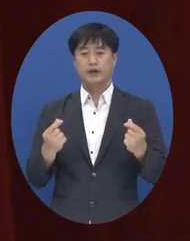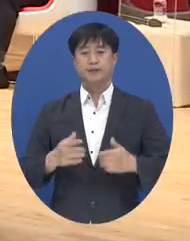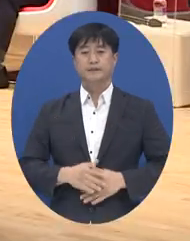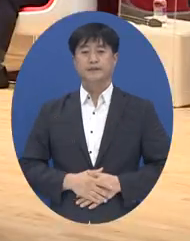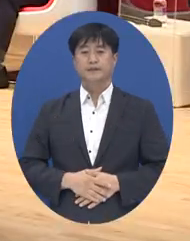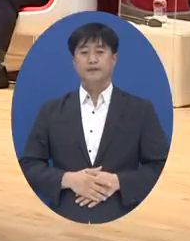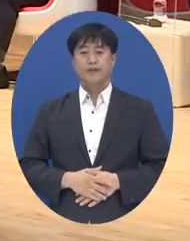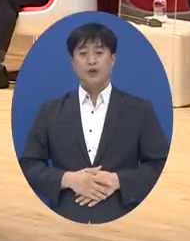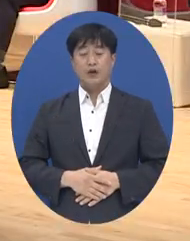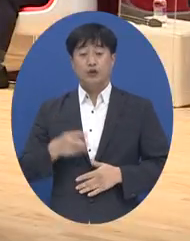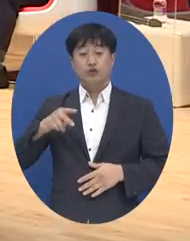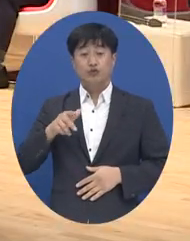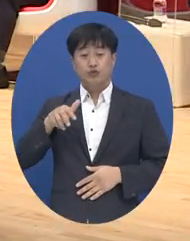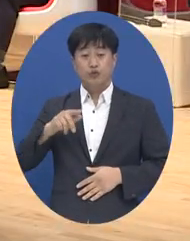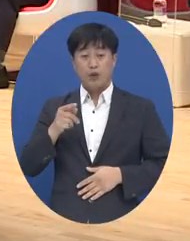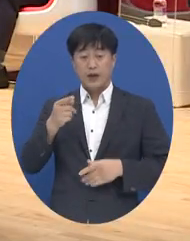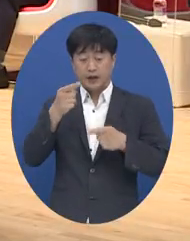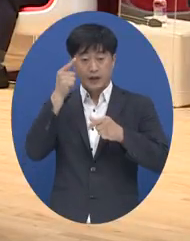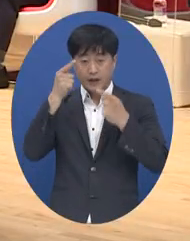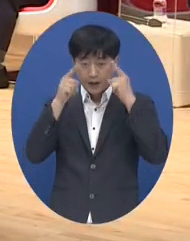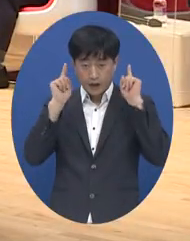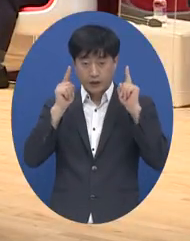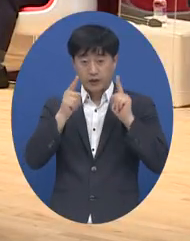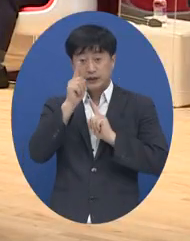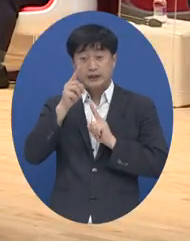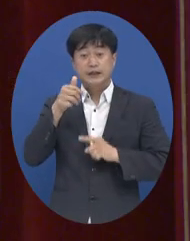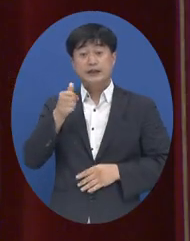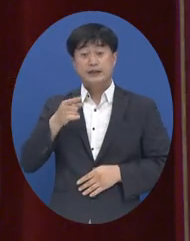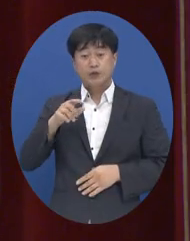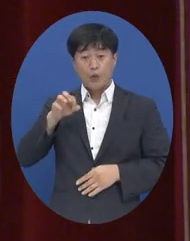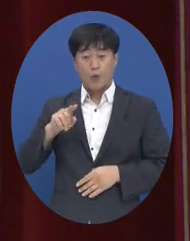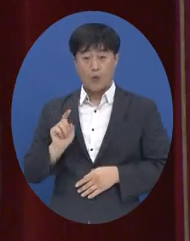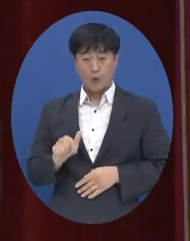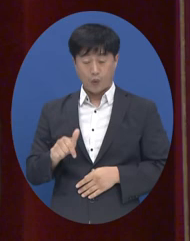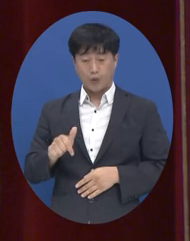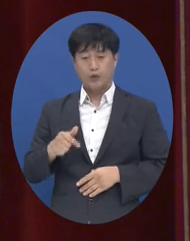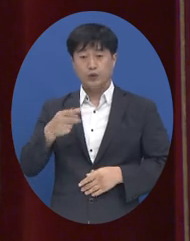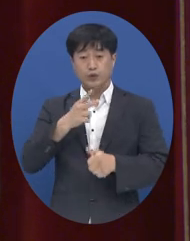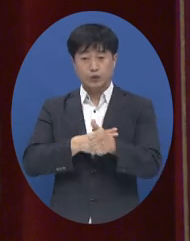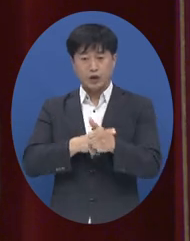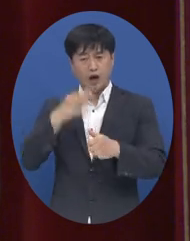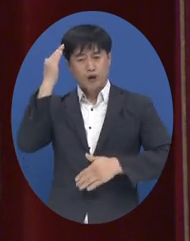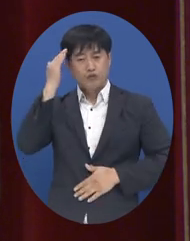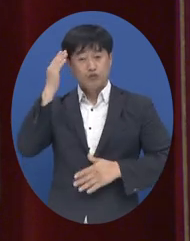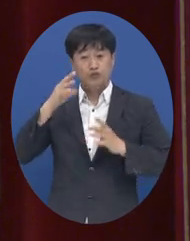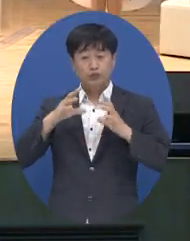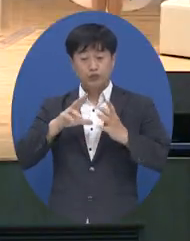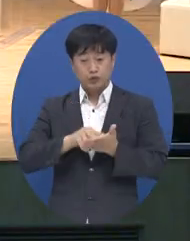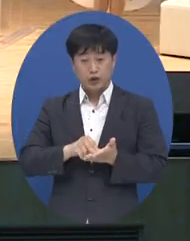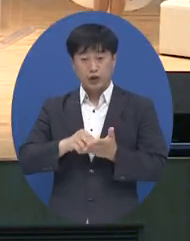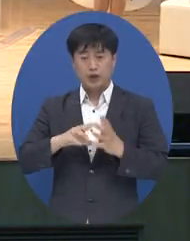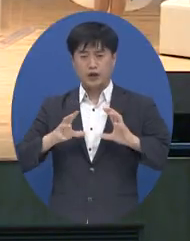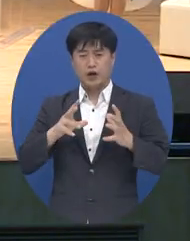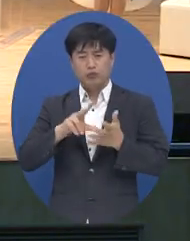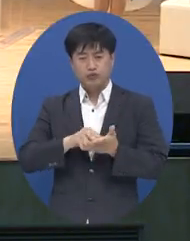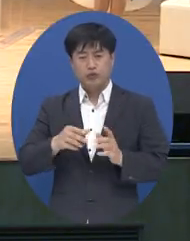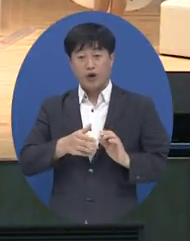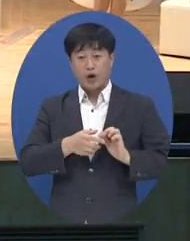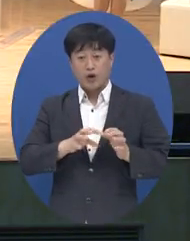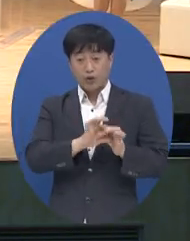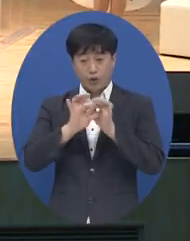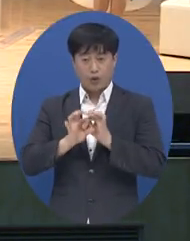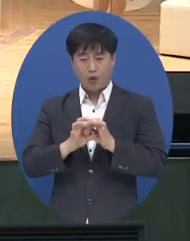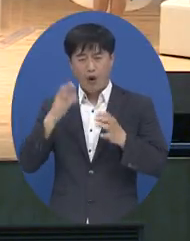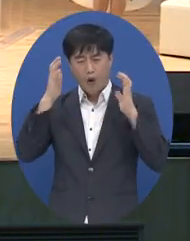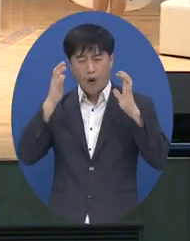좋겠고요. 성균관대 정치외교학과 이희옥 교수는 한반도 문제는 국제 문제와 연동돼 복잡하고 쉽게 풀